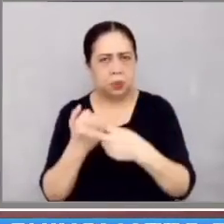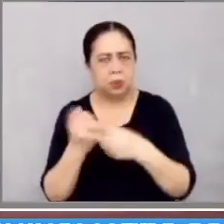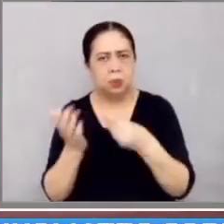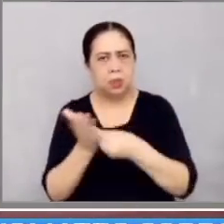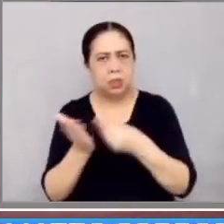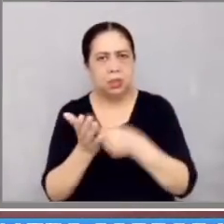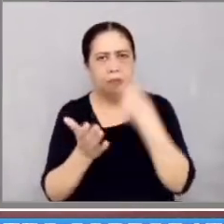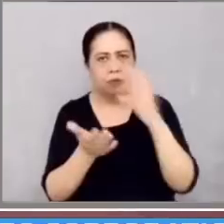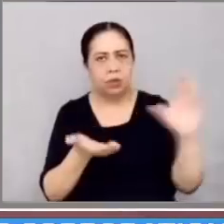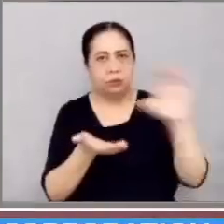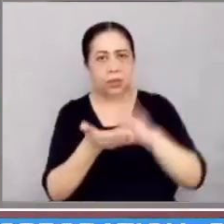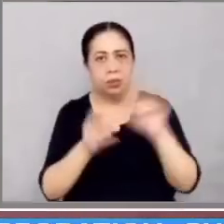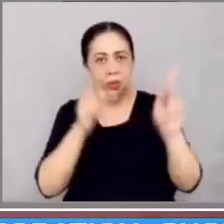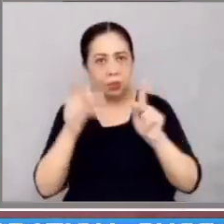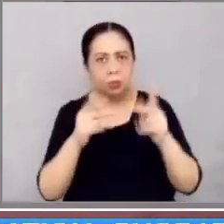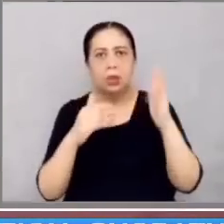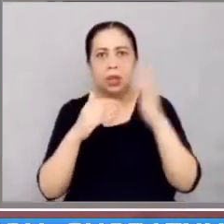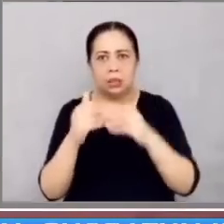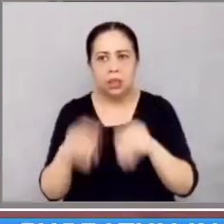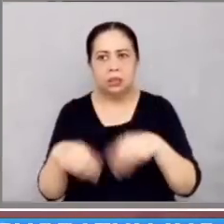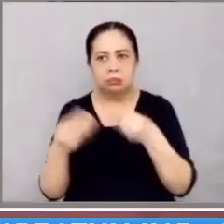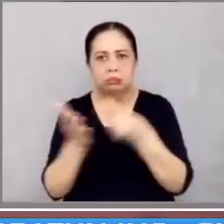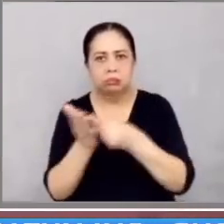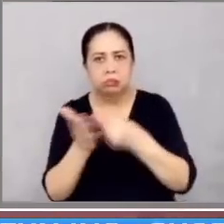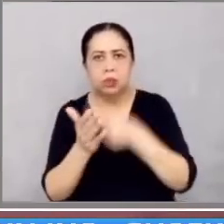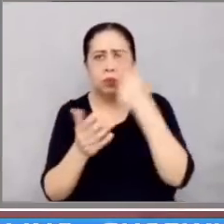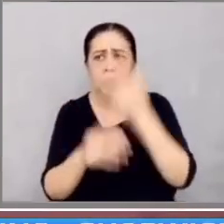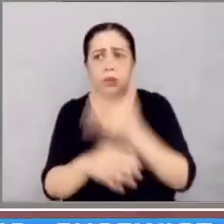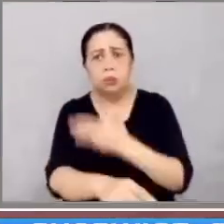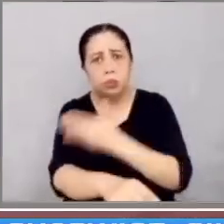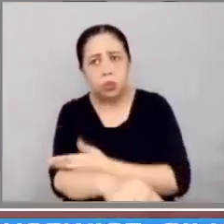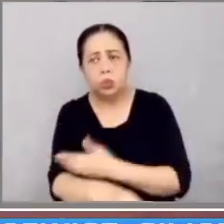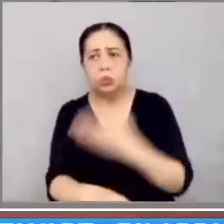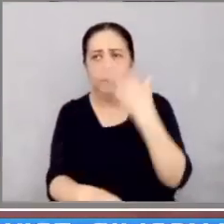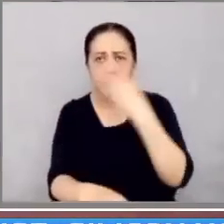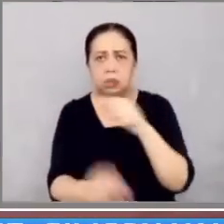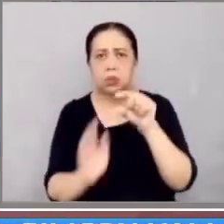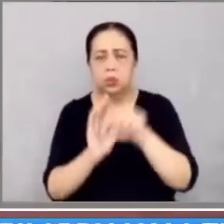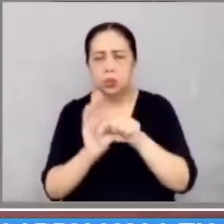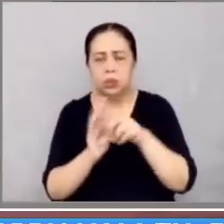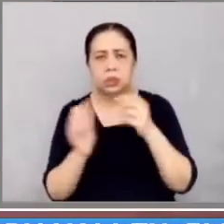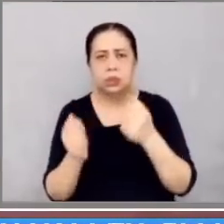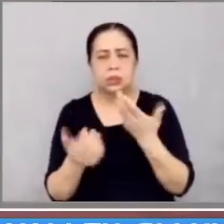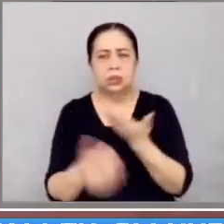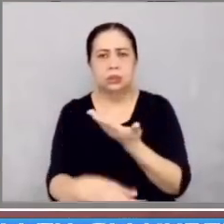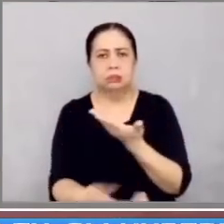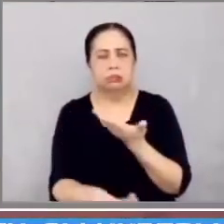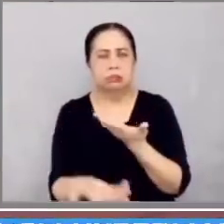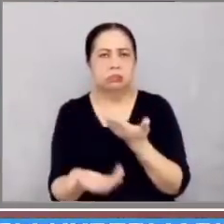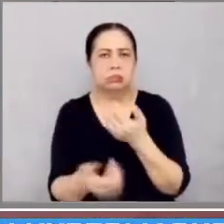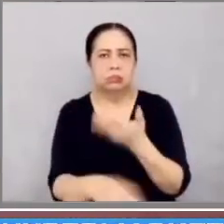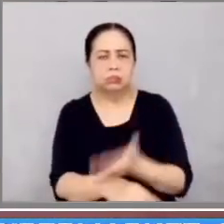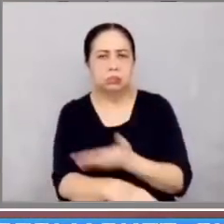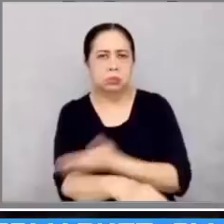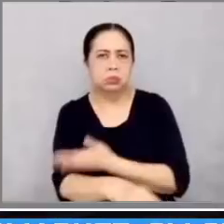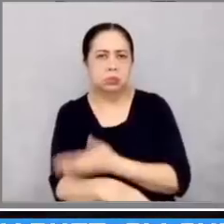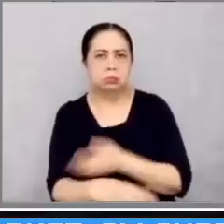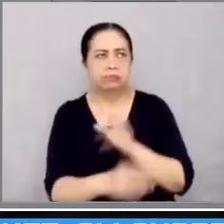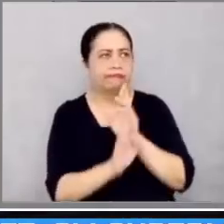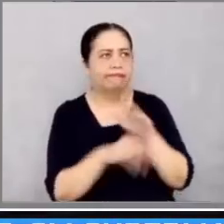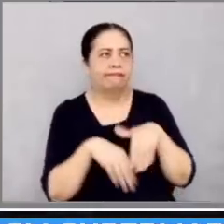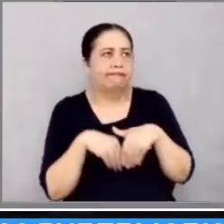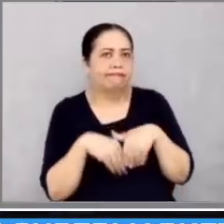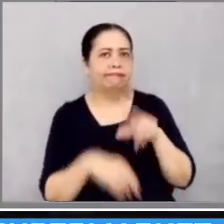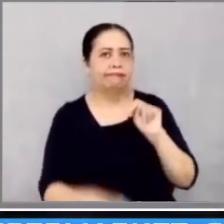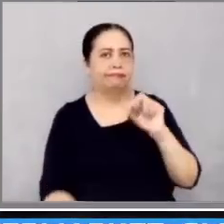investors kesa sa paglalaan ng pondo para mapaganda ang kanilang operasyon. Walang tugon dito ang NGCP. I told